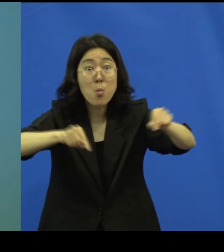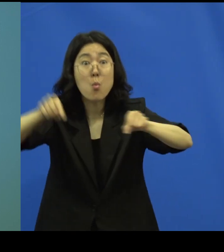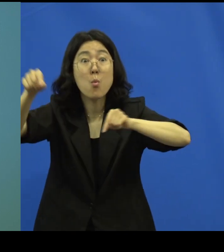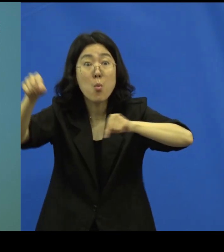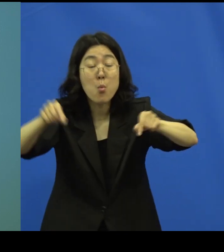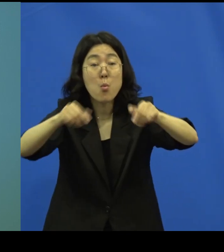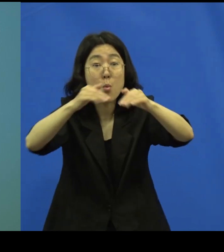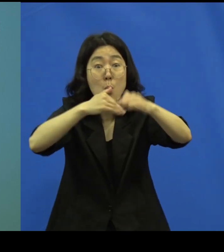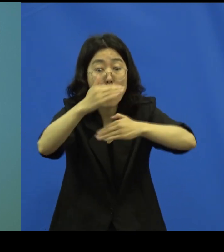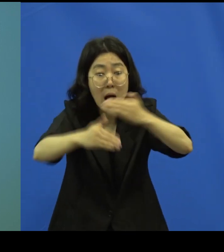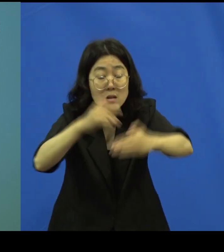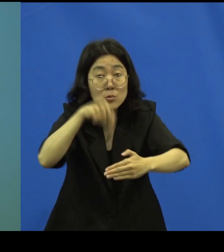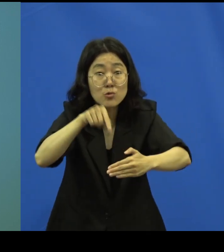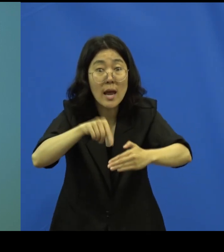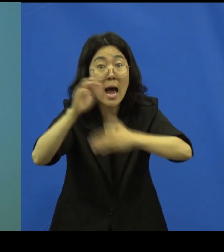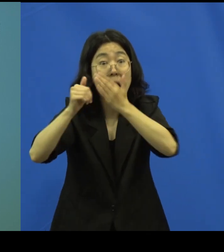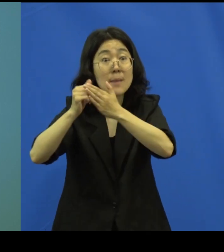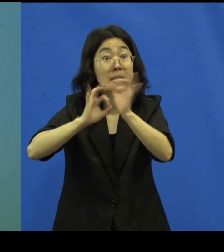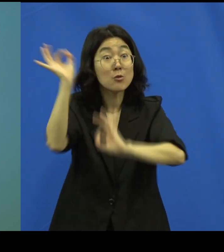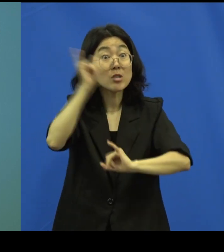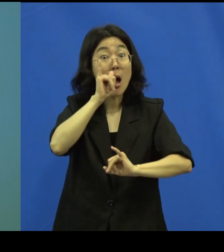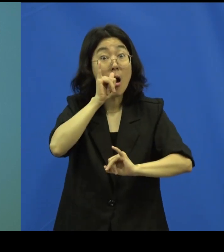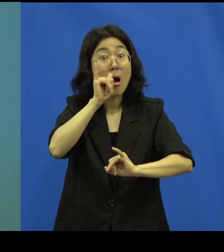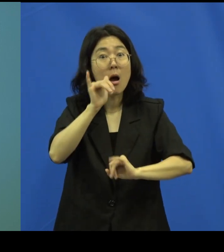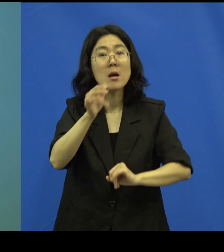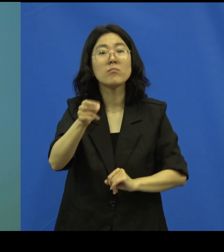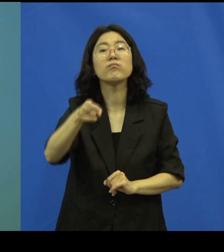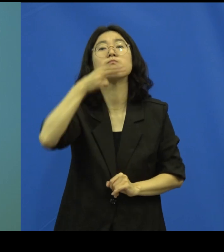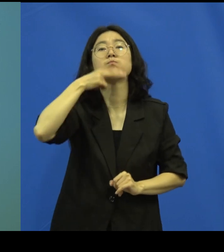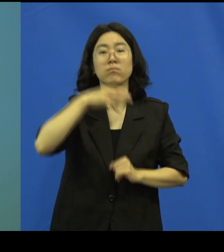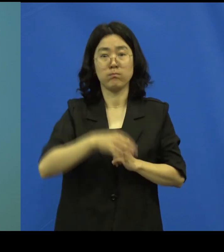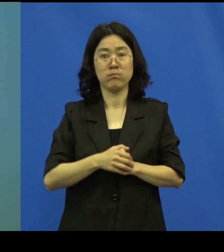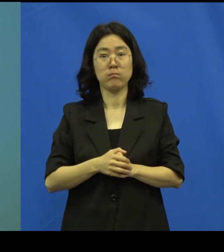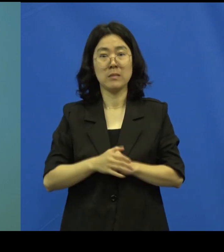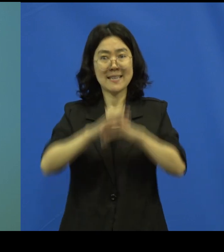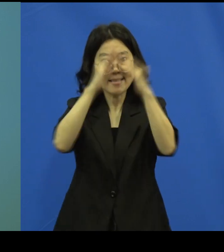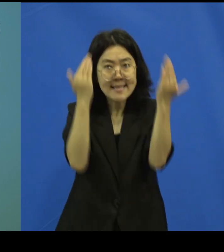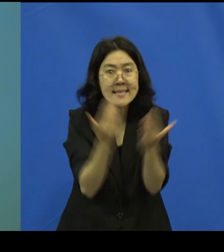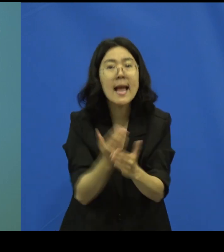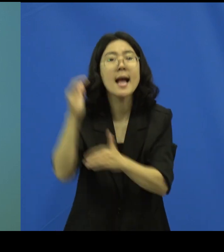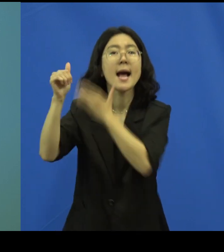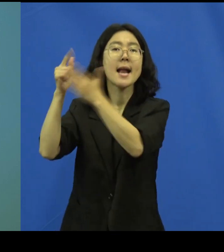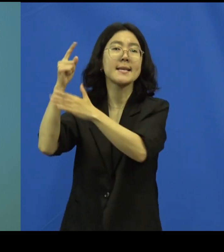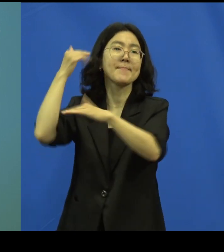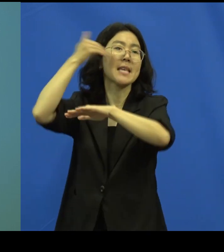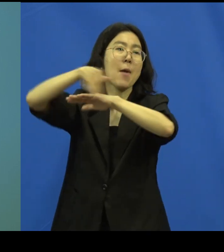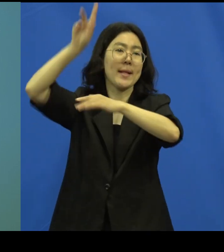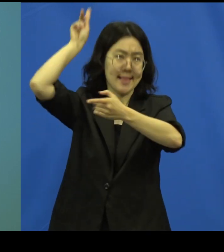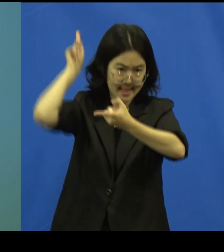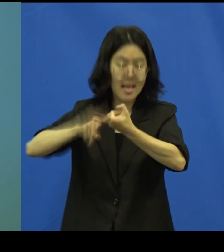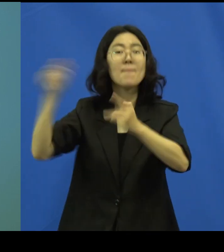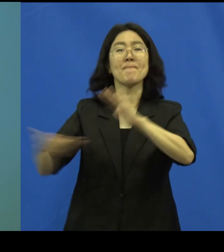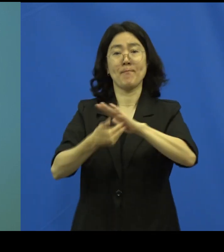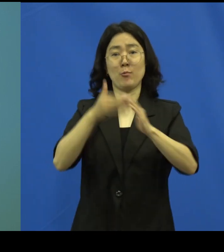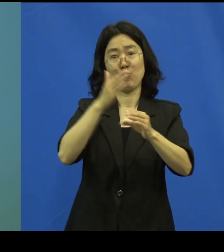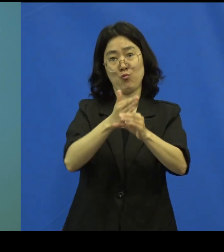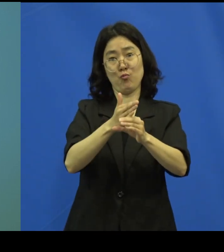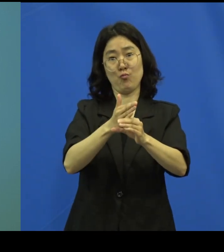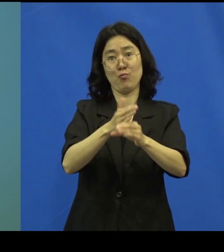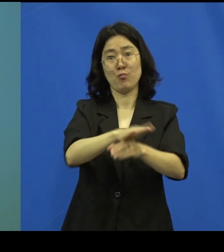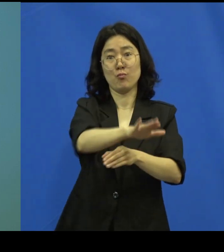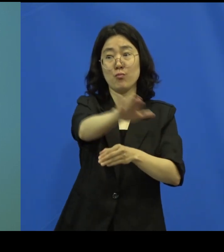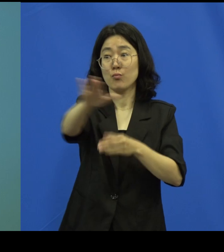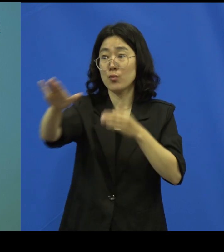자, 여기 세상을 향한 심판과 구원에 관련된 우주 전체에 대한 계획이 이 두루마리 안에 있는 겁니다. 그래서